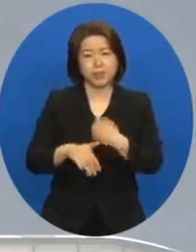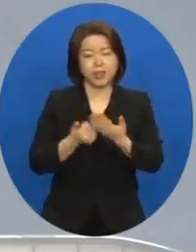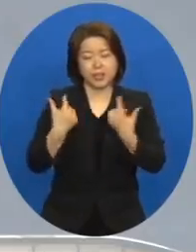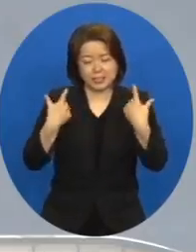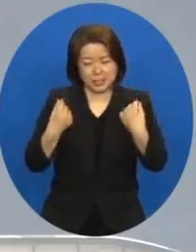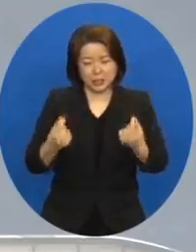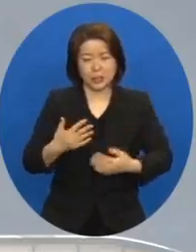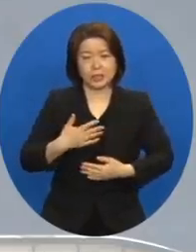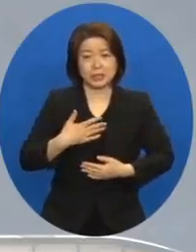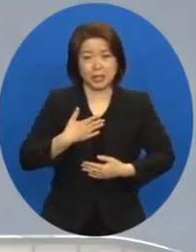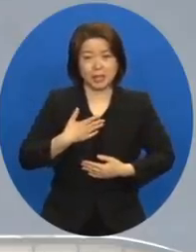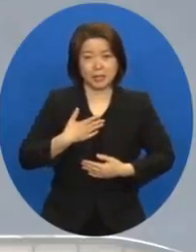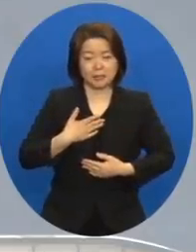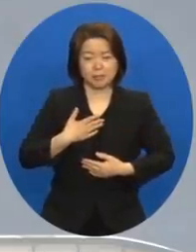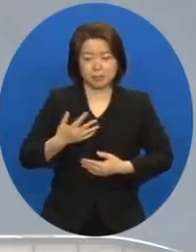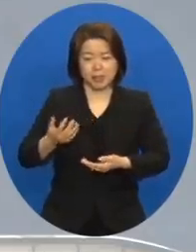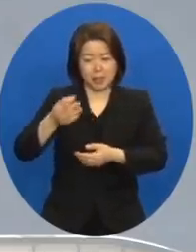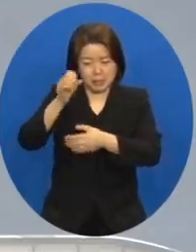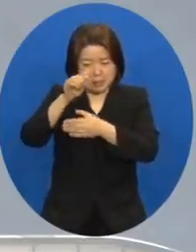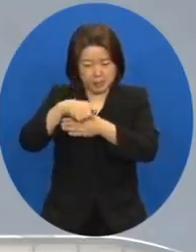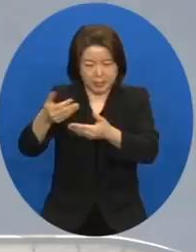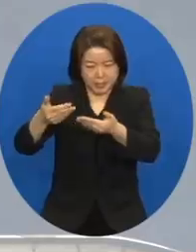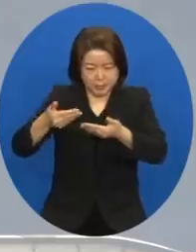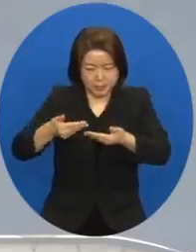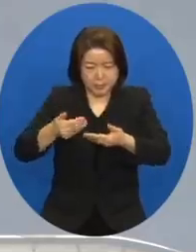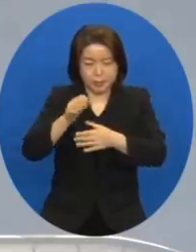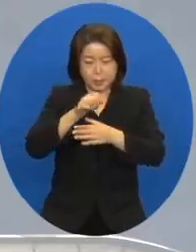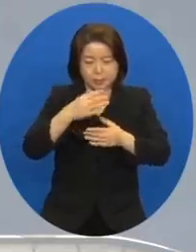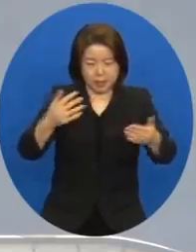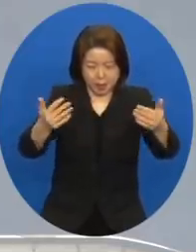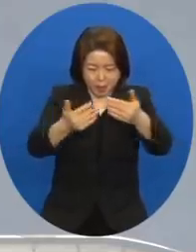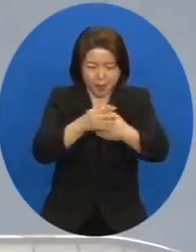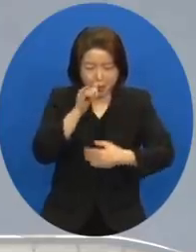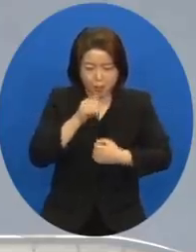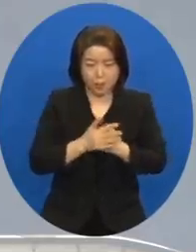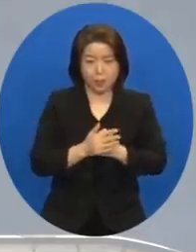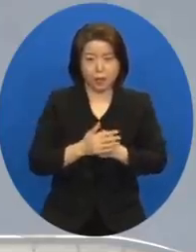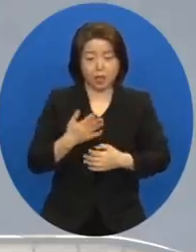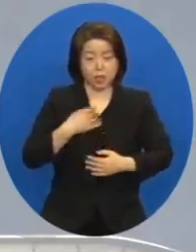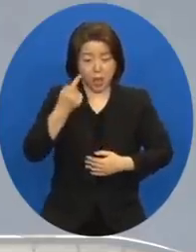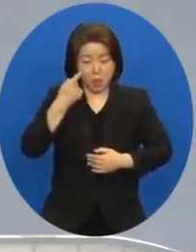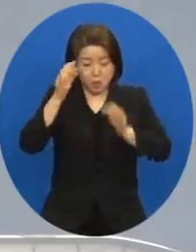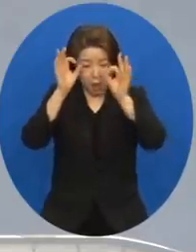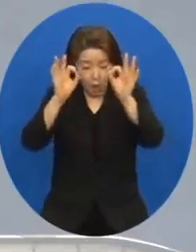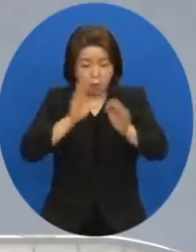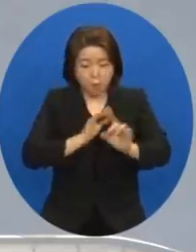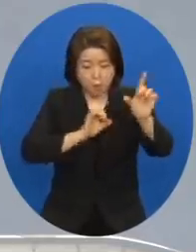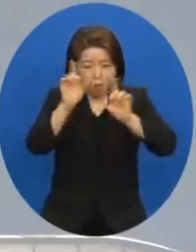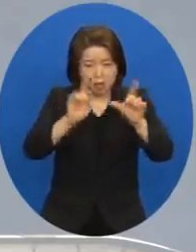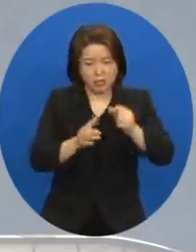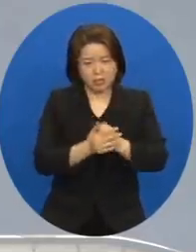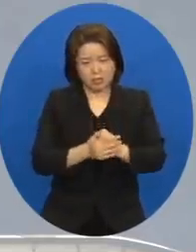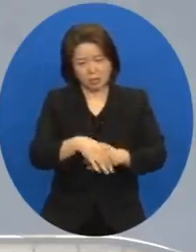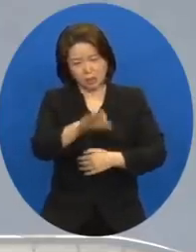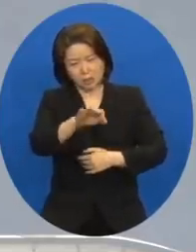계시다 내 눈에 보이는 현실은 너무 기가막히고 너무 실망스럽고